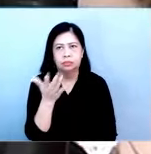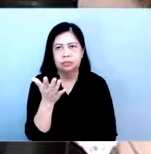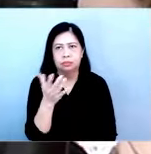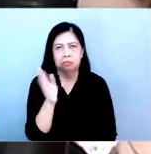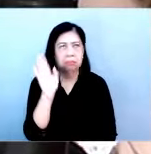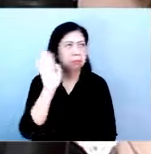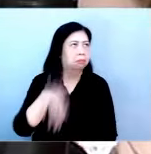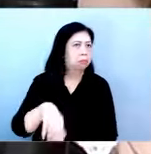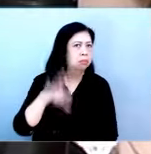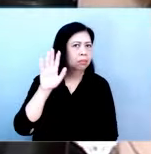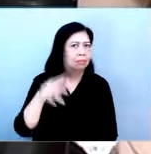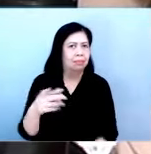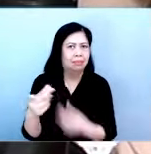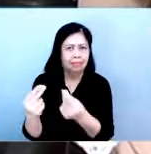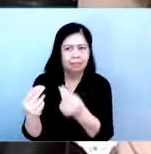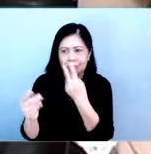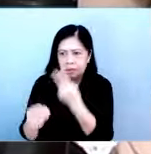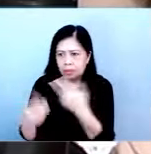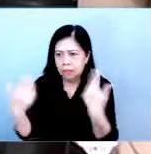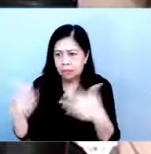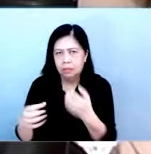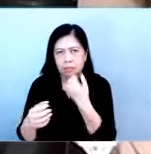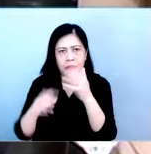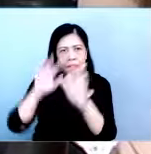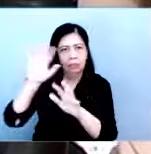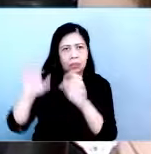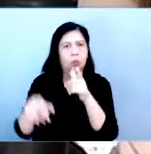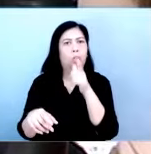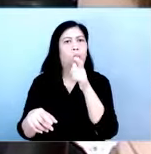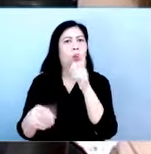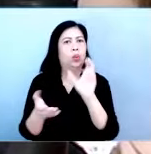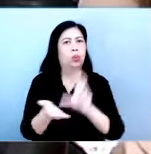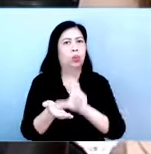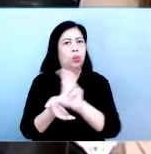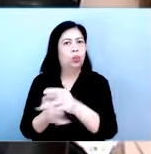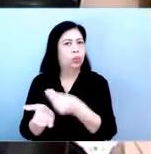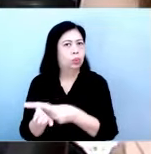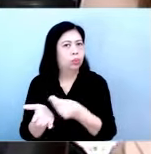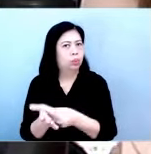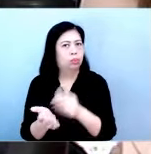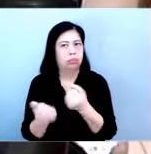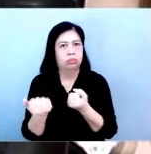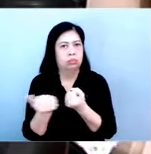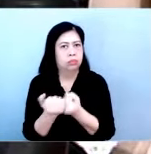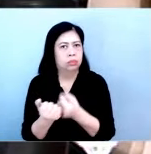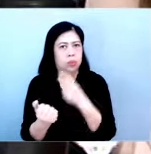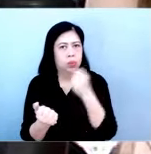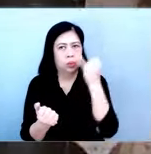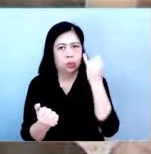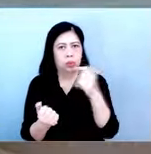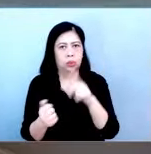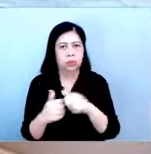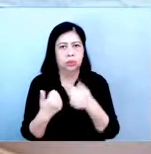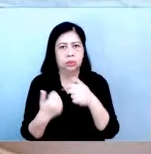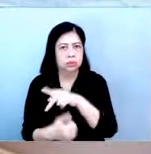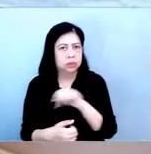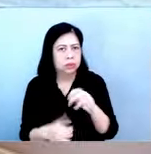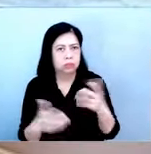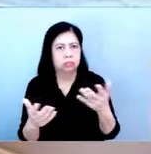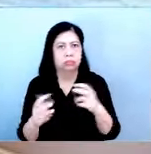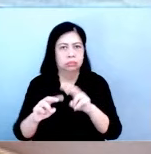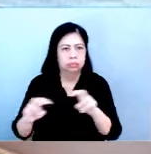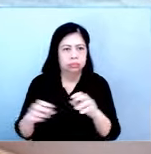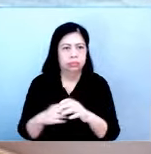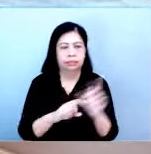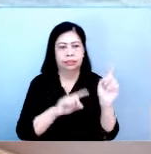to these irregularities? Ang dami pong tanong, sino ang nagpondo sa kampanya? Saan galing itong pondo ng PI? Present